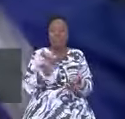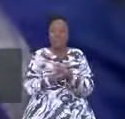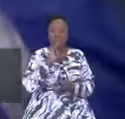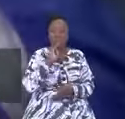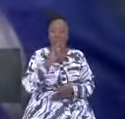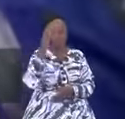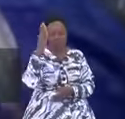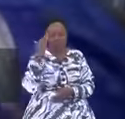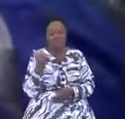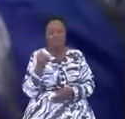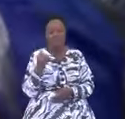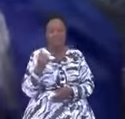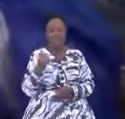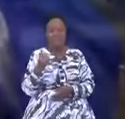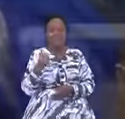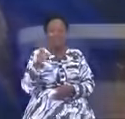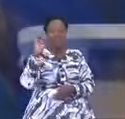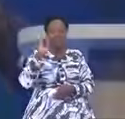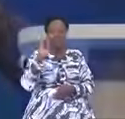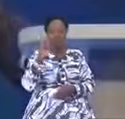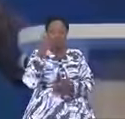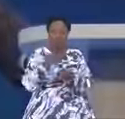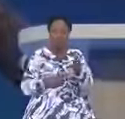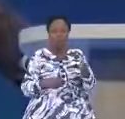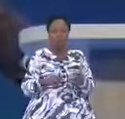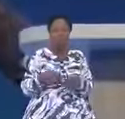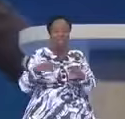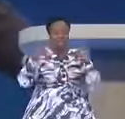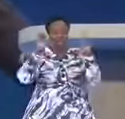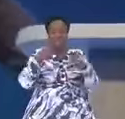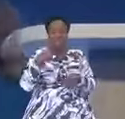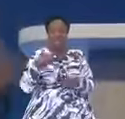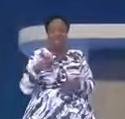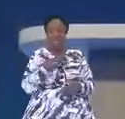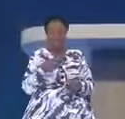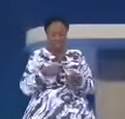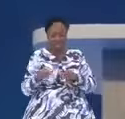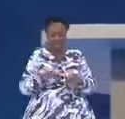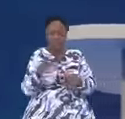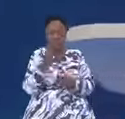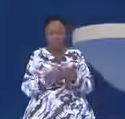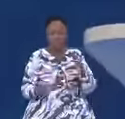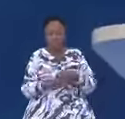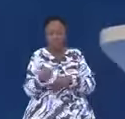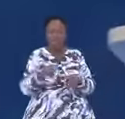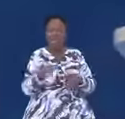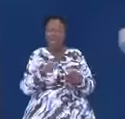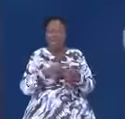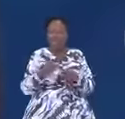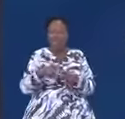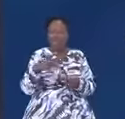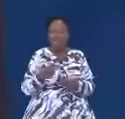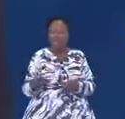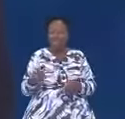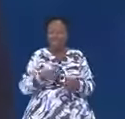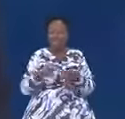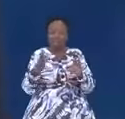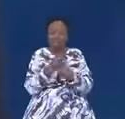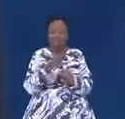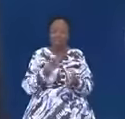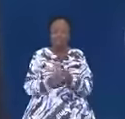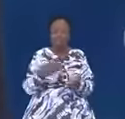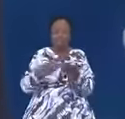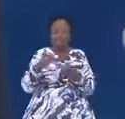ils ont dit ce qu'ils ont dit ils ont fait ce qu'ils ont fait et résultats de ces choses là